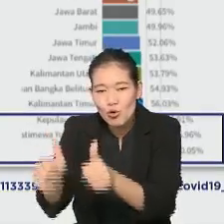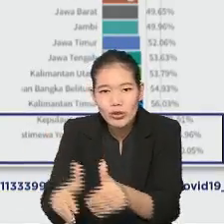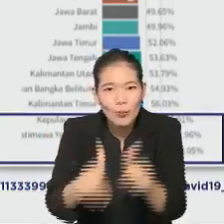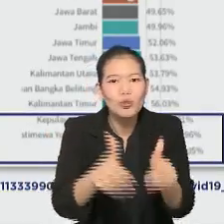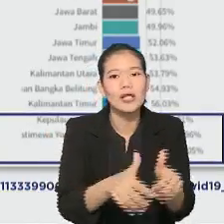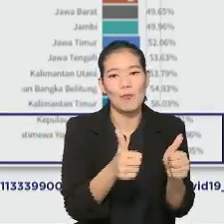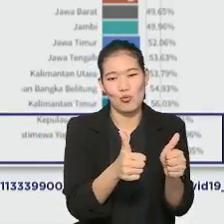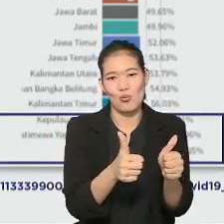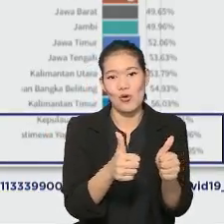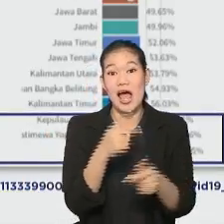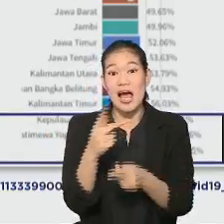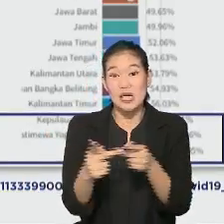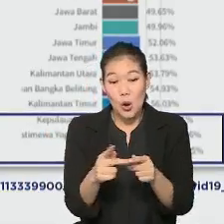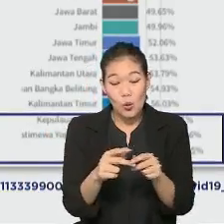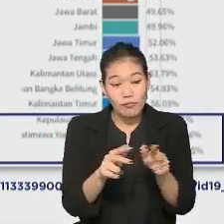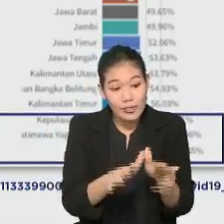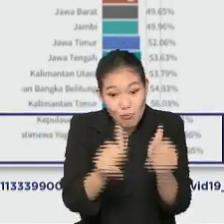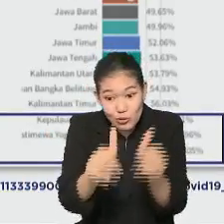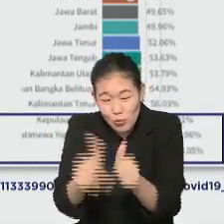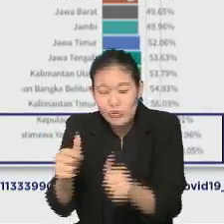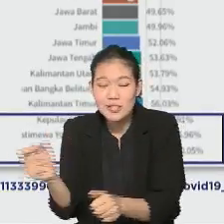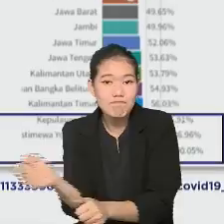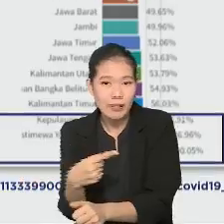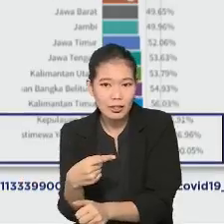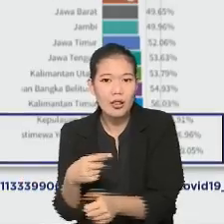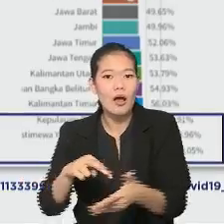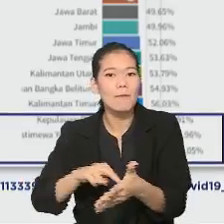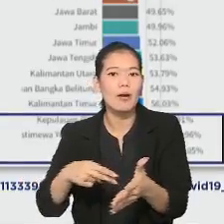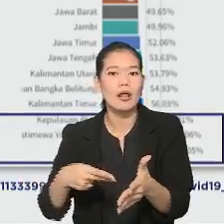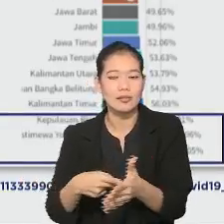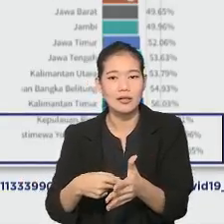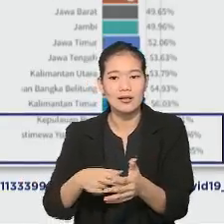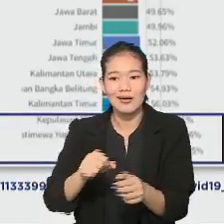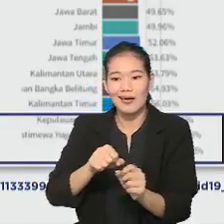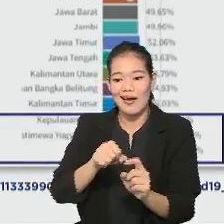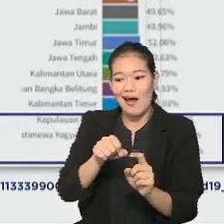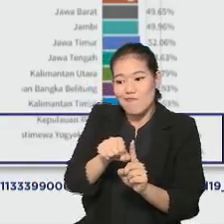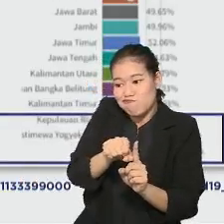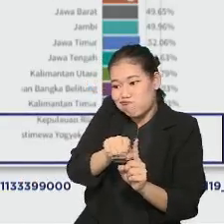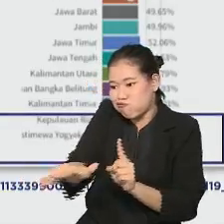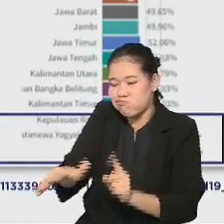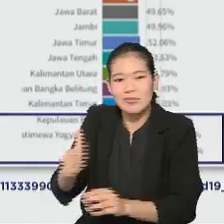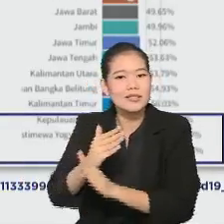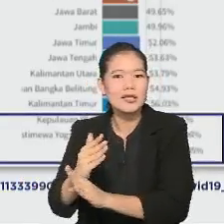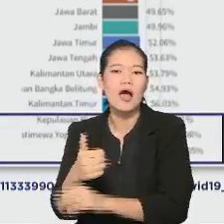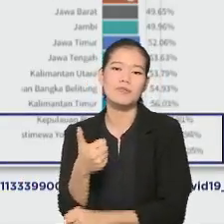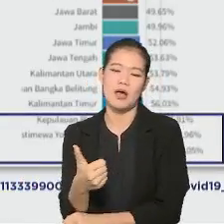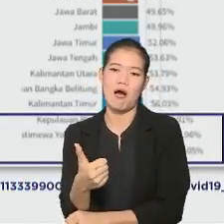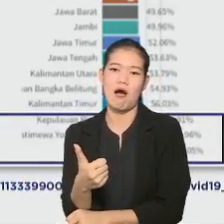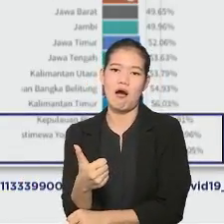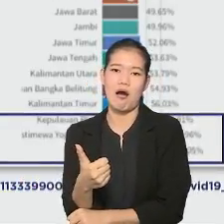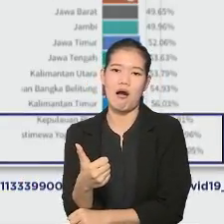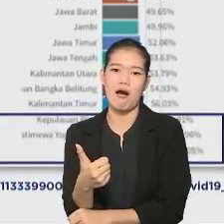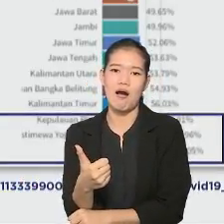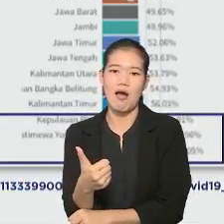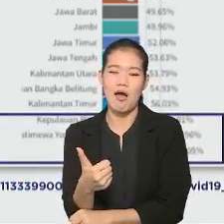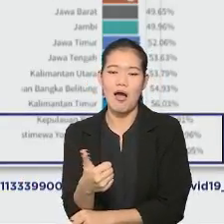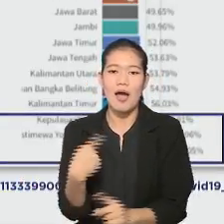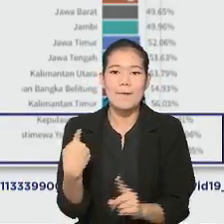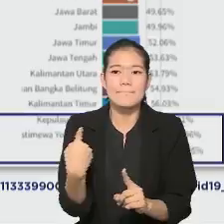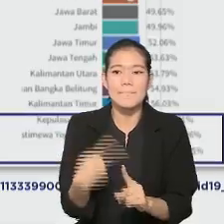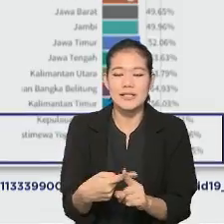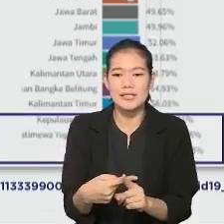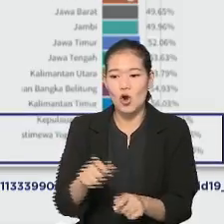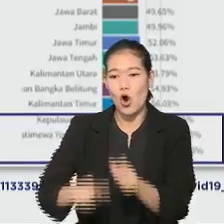kasus yang semakin cepat dan masif dapat mencegah penularan lebih luas lagi dan dapat meningkatkan